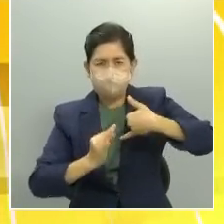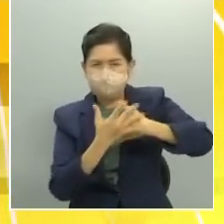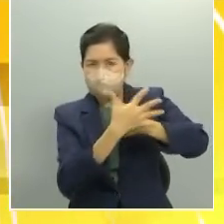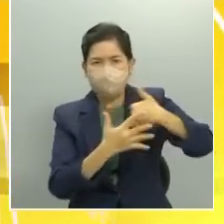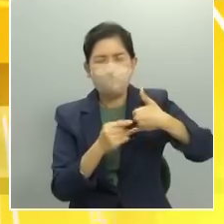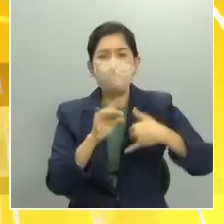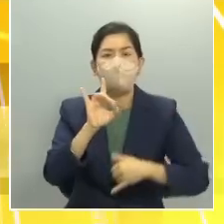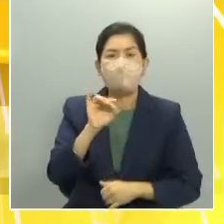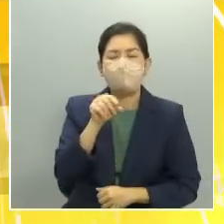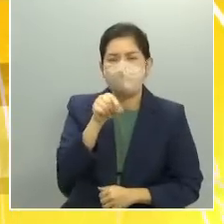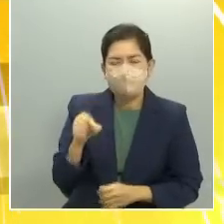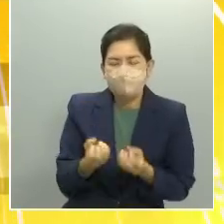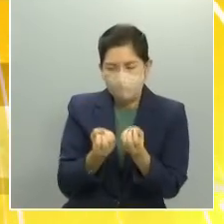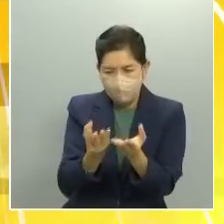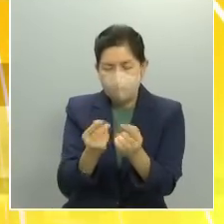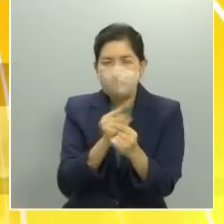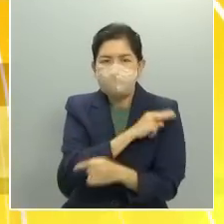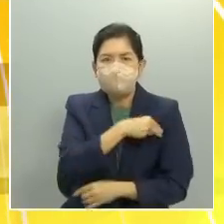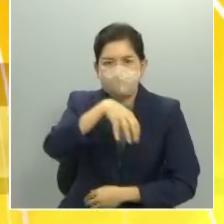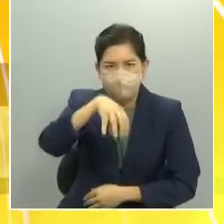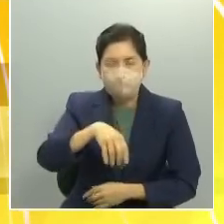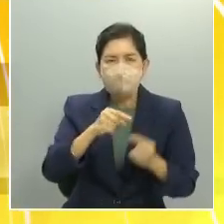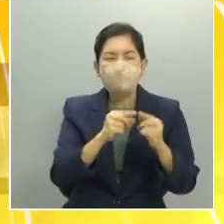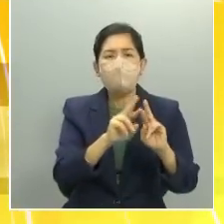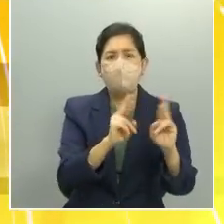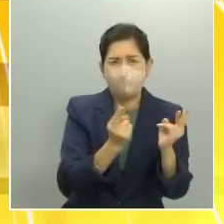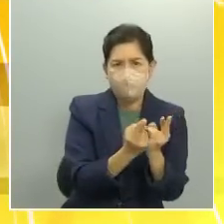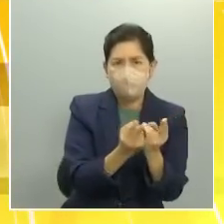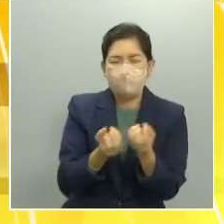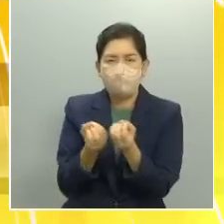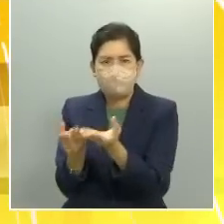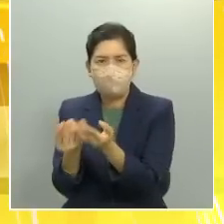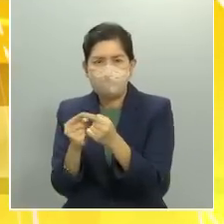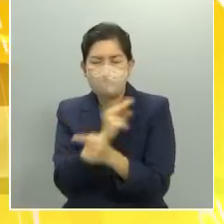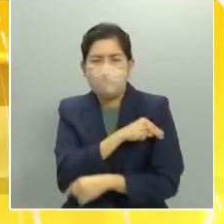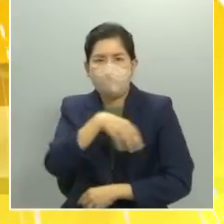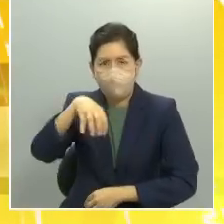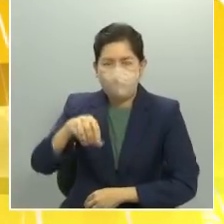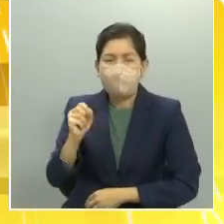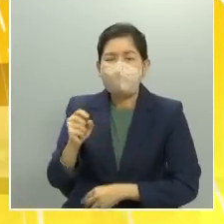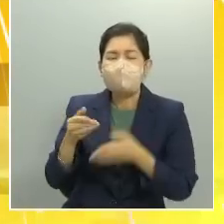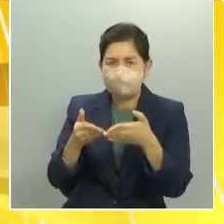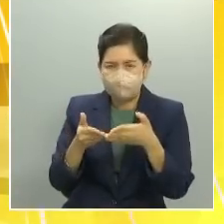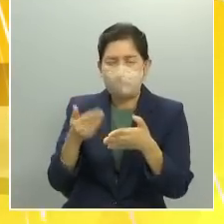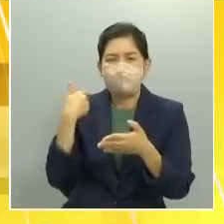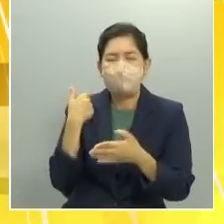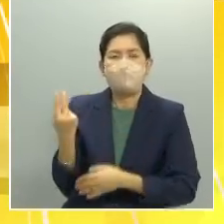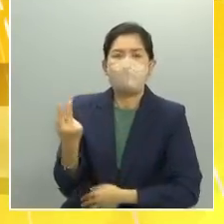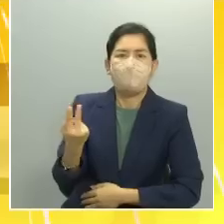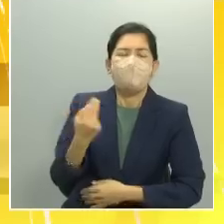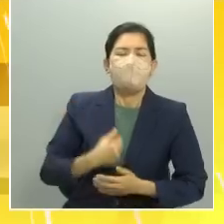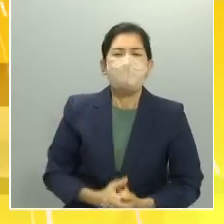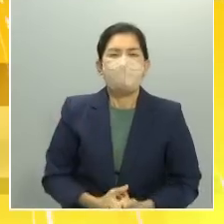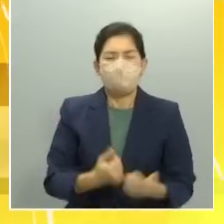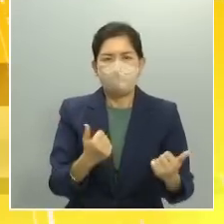ราะฉะนั้นต้องหวังว่าที่รอดชีวิตออกมาณเวลานี้อาการหนักมากๆประมาณสัก20รายเพราะนอกจากโรงพย